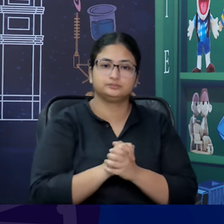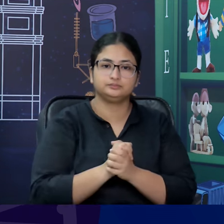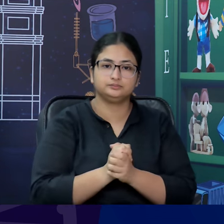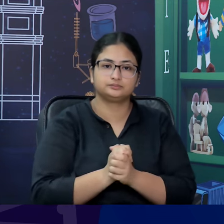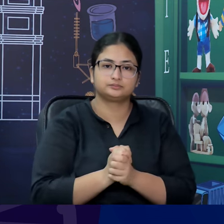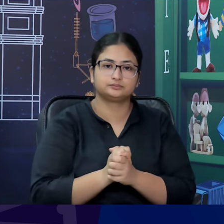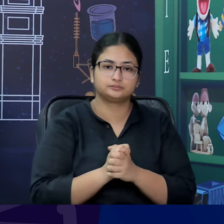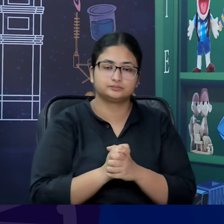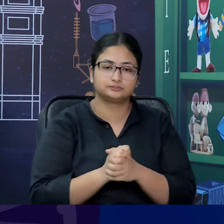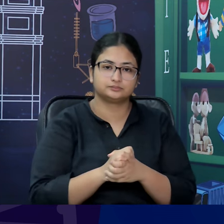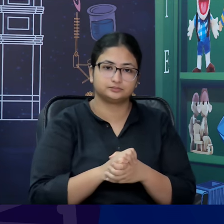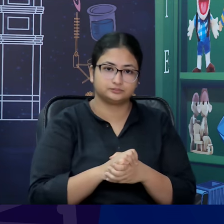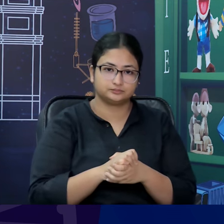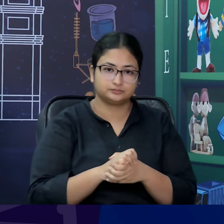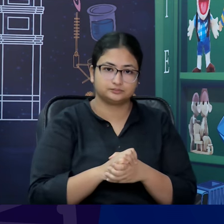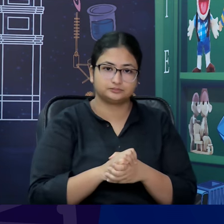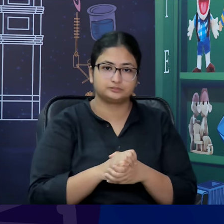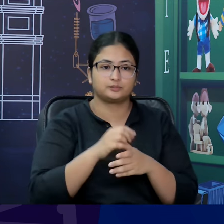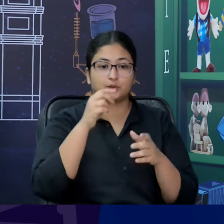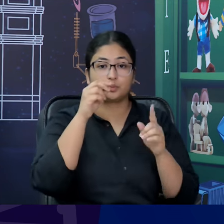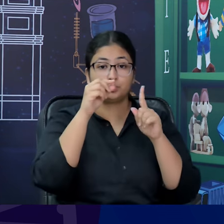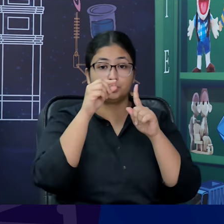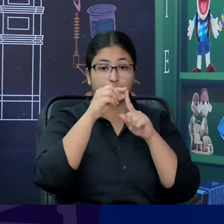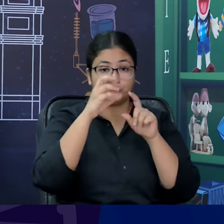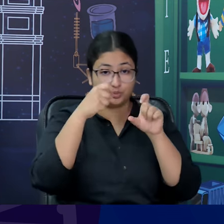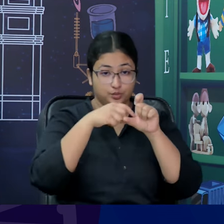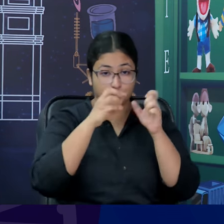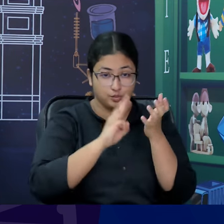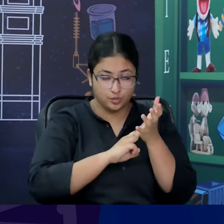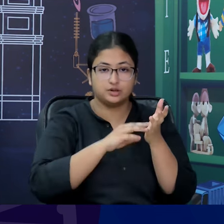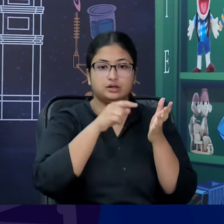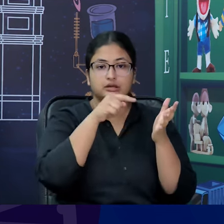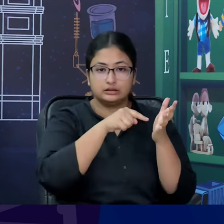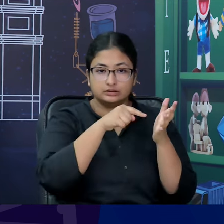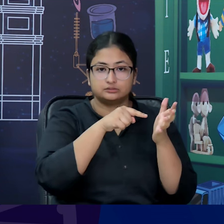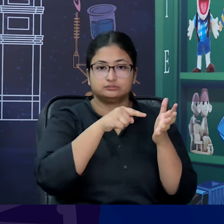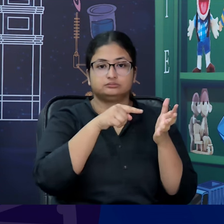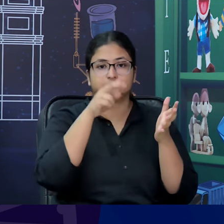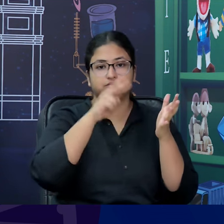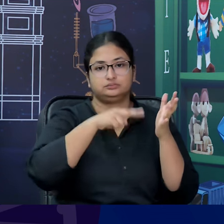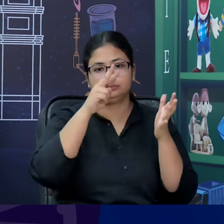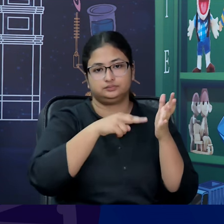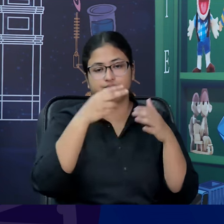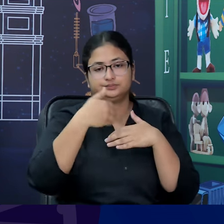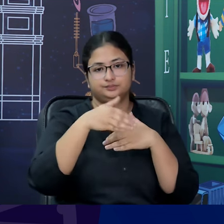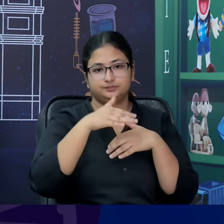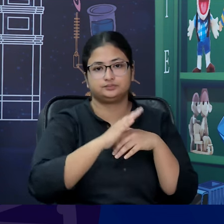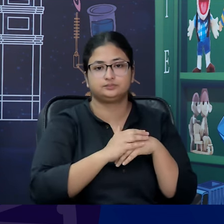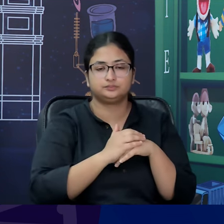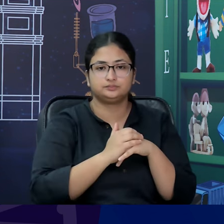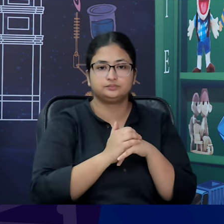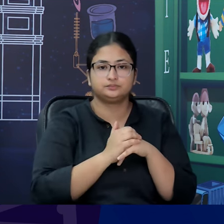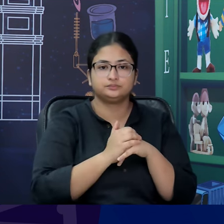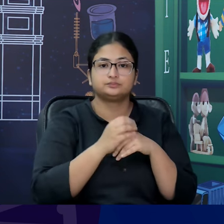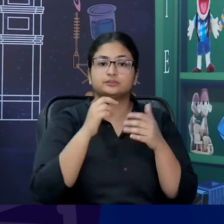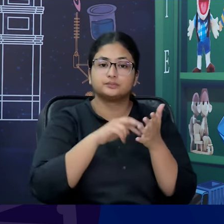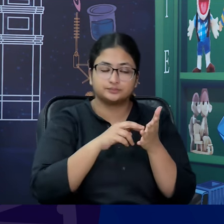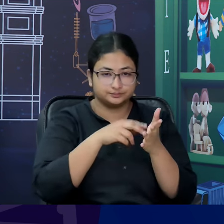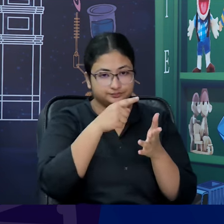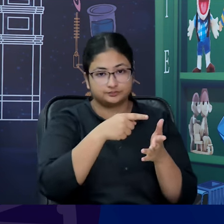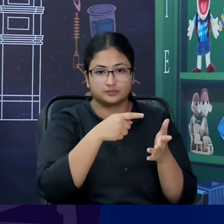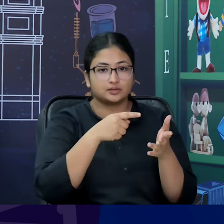को उल्टा पुल्टा तोड़ा मरोड़ा घुमाया फिर आया कि बात या तो